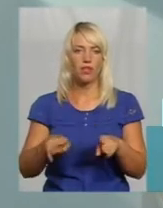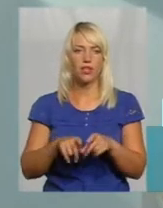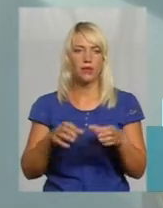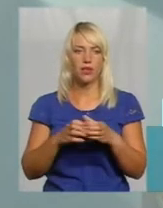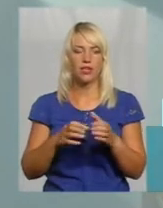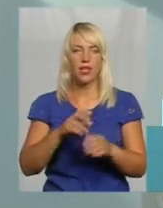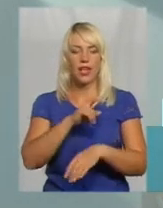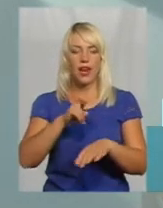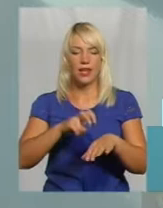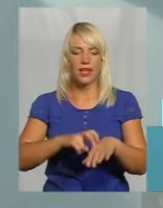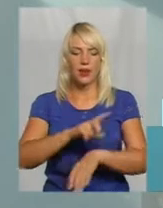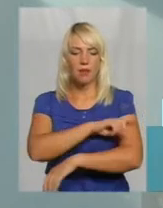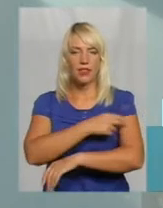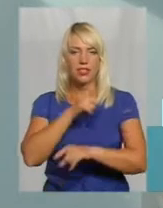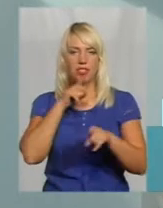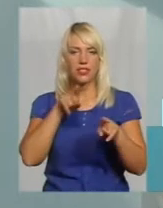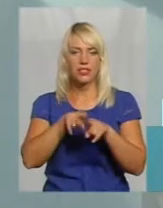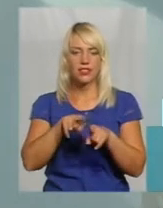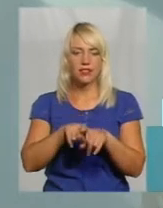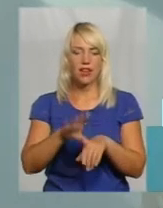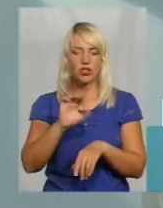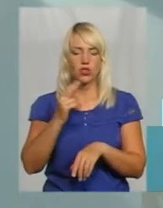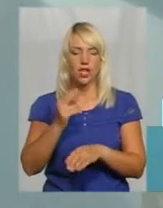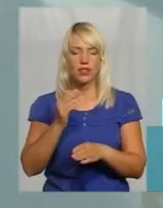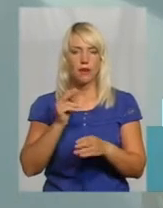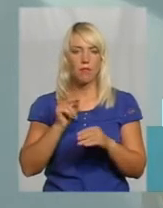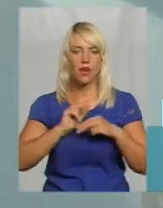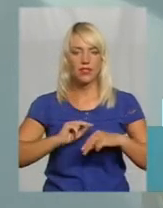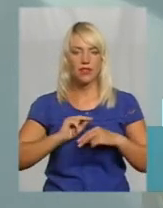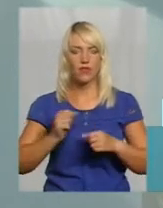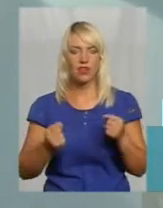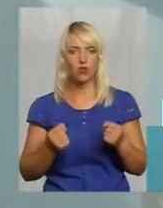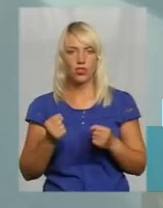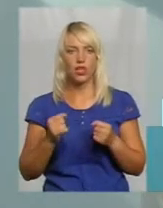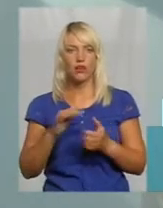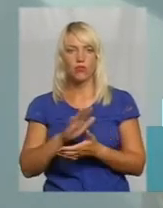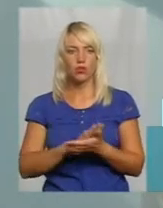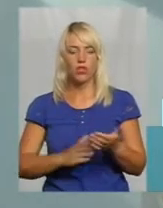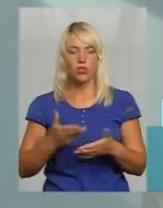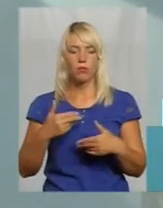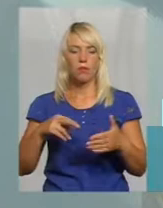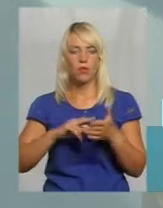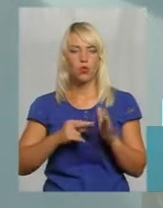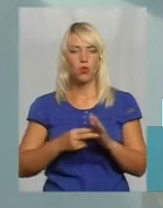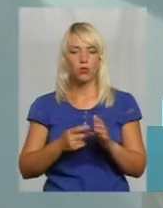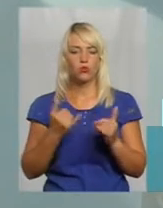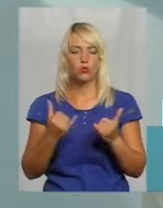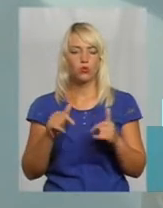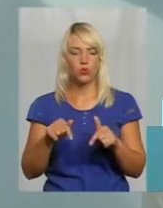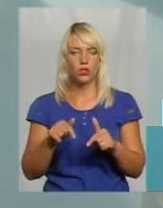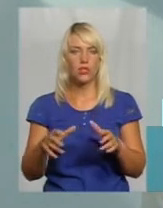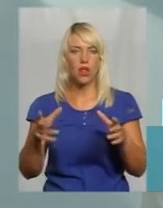лікаря, медичної сестри, соціального працівника, водія. В подальшому ми ще плануємо сюди залучити